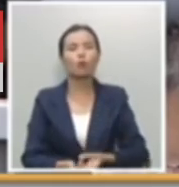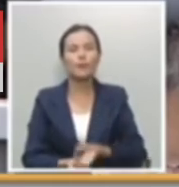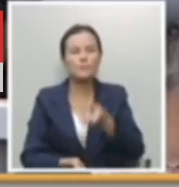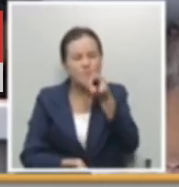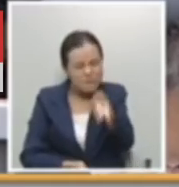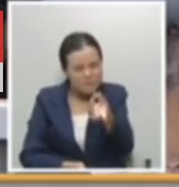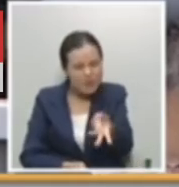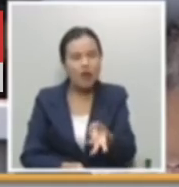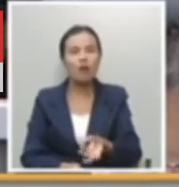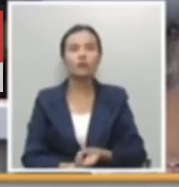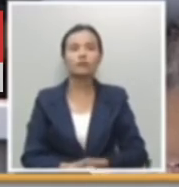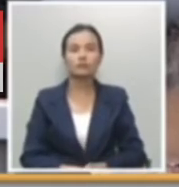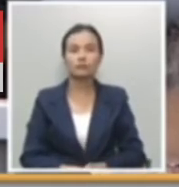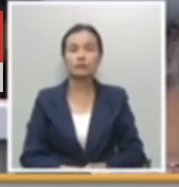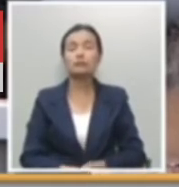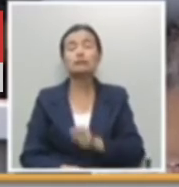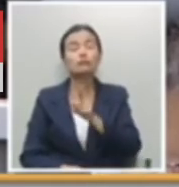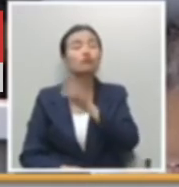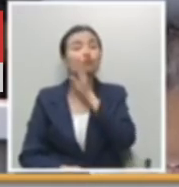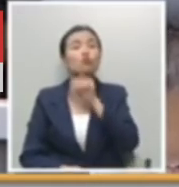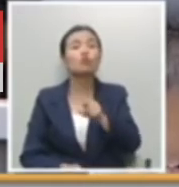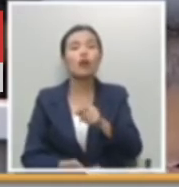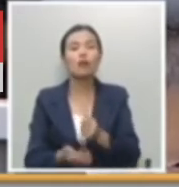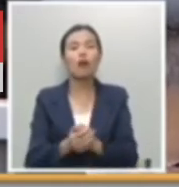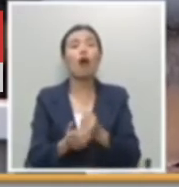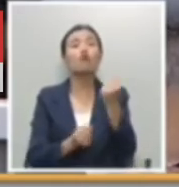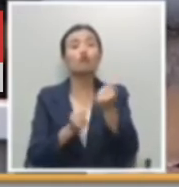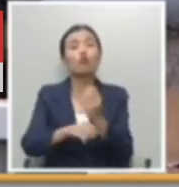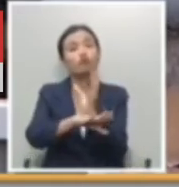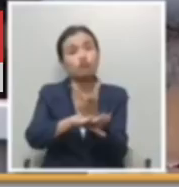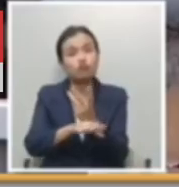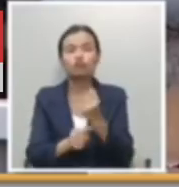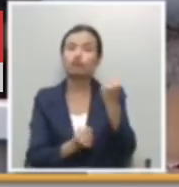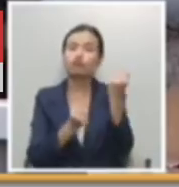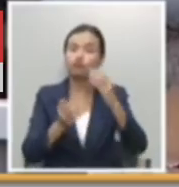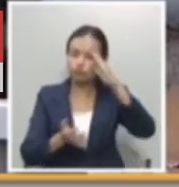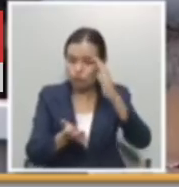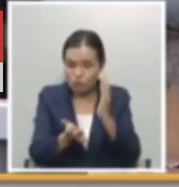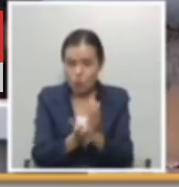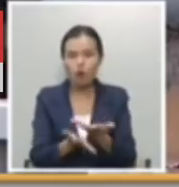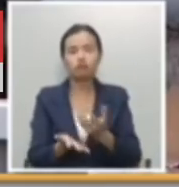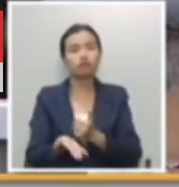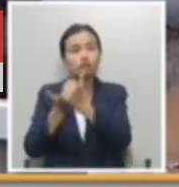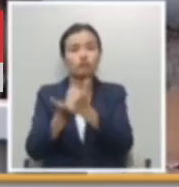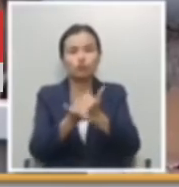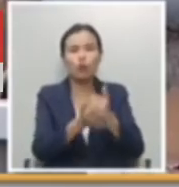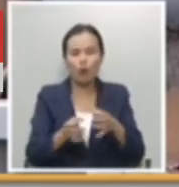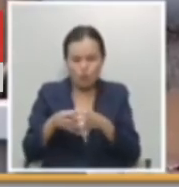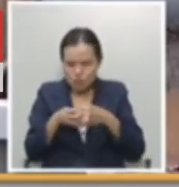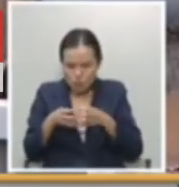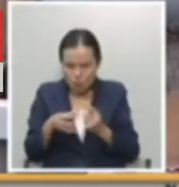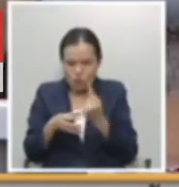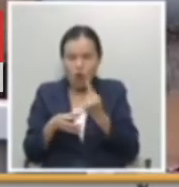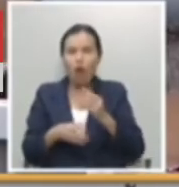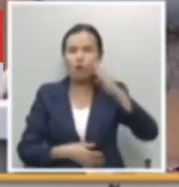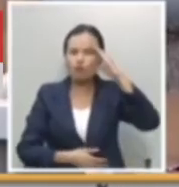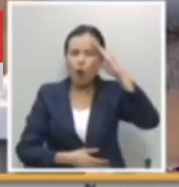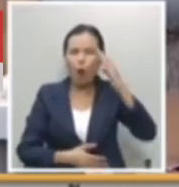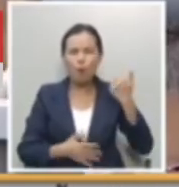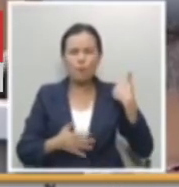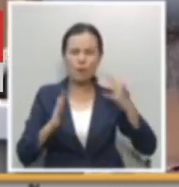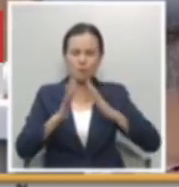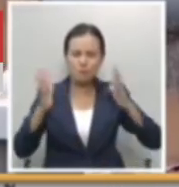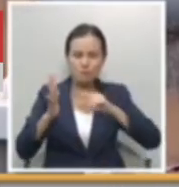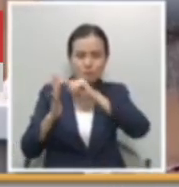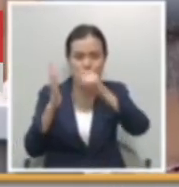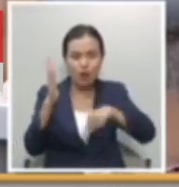เดียวแน่จริงเพิ่มงบให้ตำรวจให้ทุกหน่วยงานช่วยกันอย่าไปกระจุกตัวแบบนั้นทหารน่ะมีเยอะแยะเลย